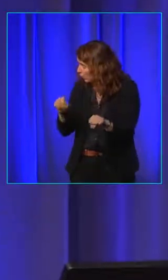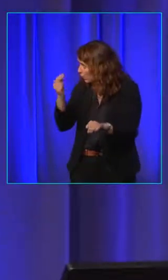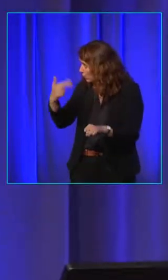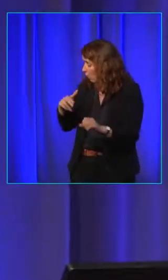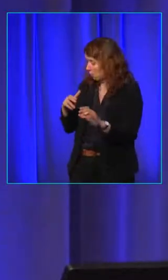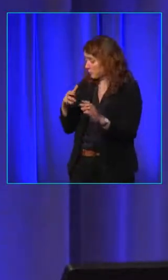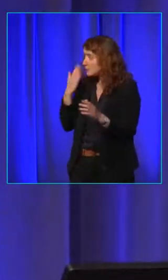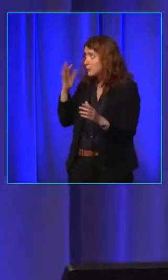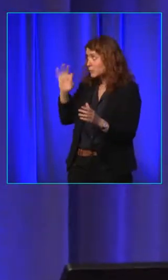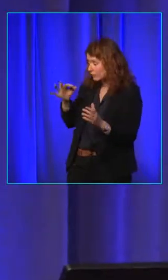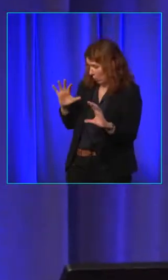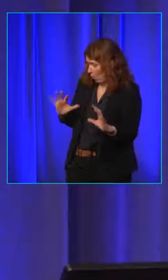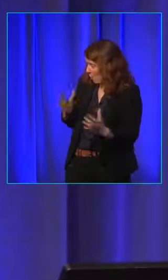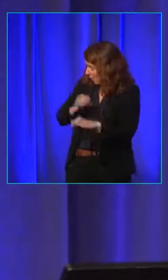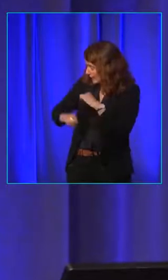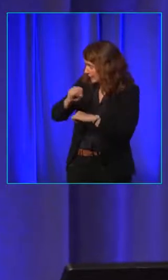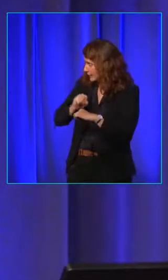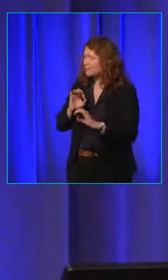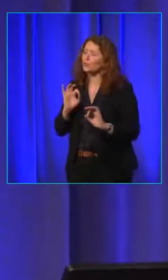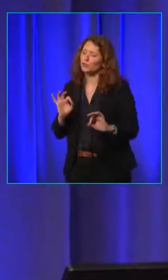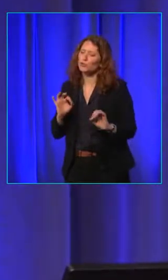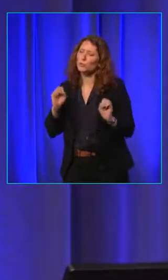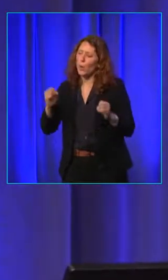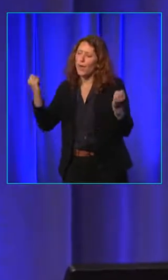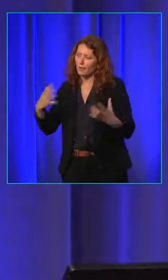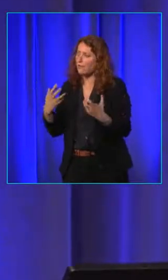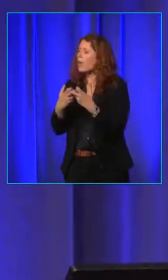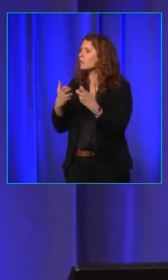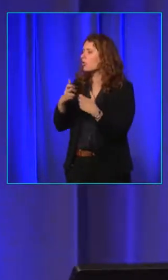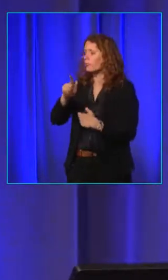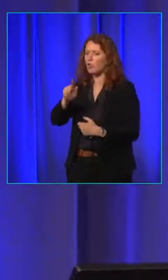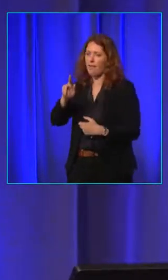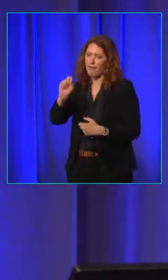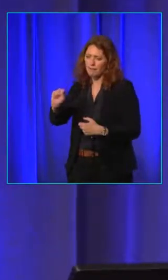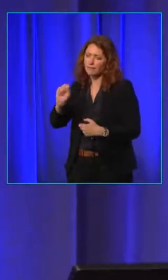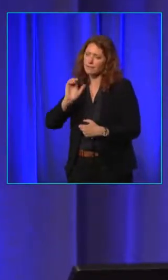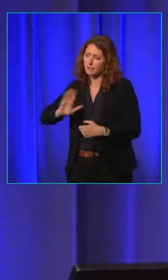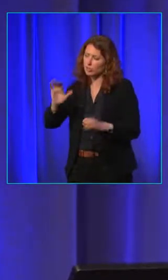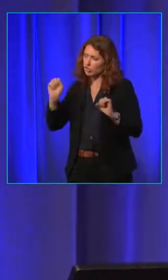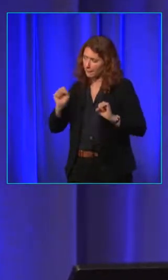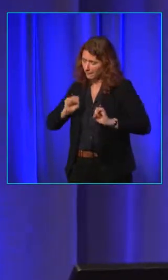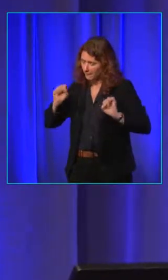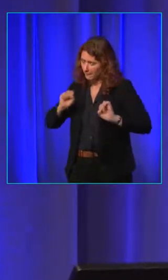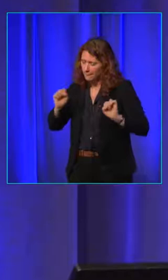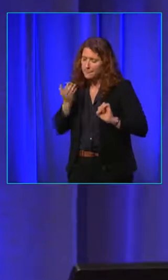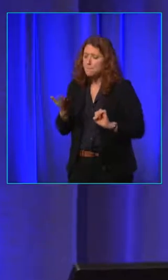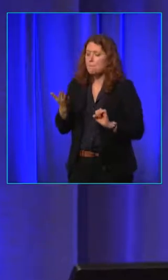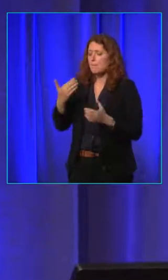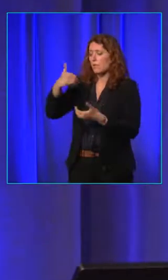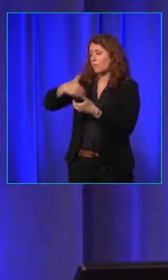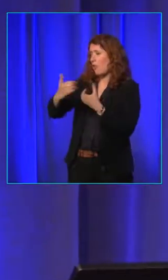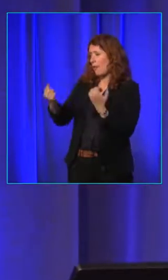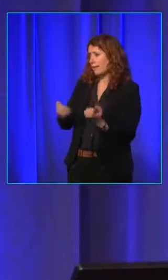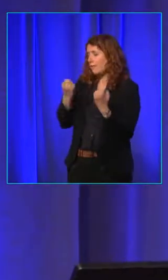Effectivement, il peut y avoir des... Je vais prendre le cas de l'AGR. Je veux dire, comme c'est une activité qui se